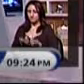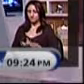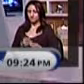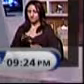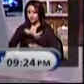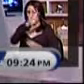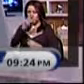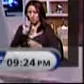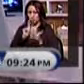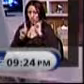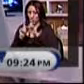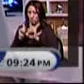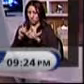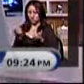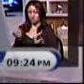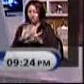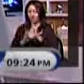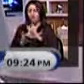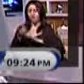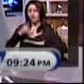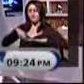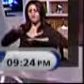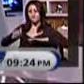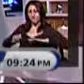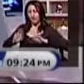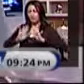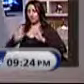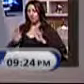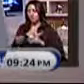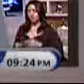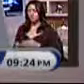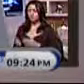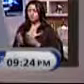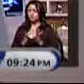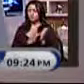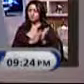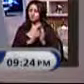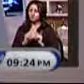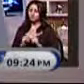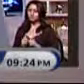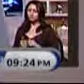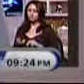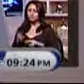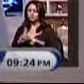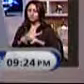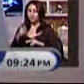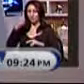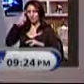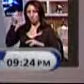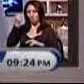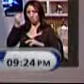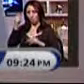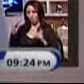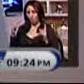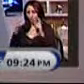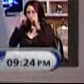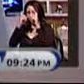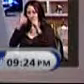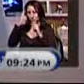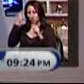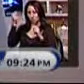غلط؟ يعني ده حاجة عجيبة جدا، مش المفروض نناقش الحكم اصلا. عايز انتقل معاك الى نقطة اخرى. هناك من يرى ان المعارضة في مصر تكتفي بالنقد